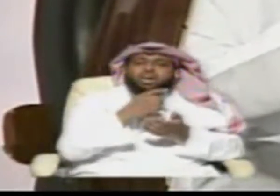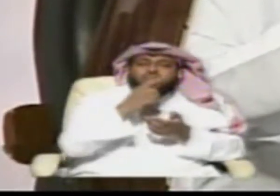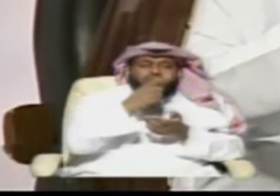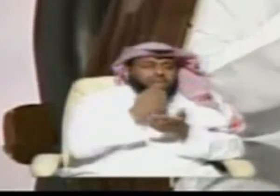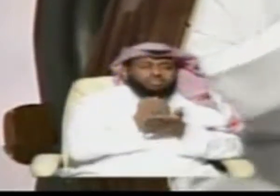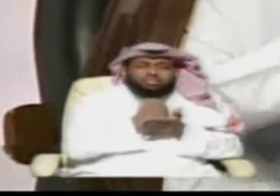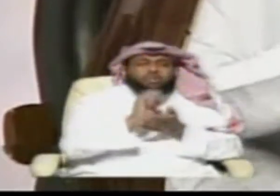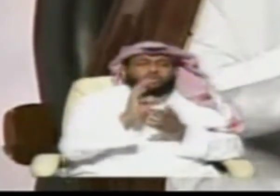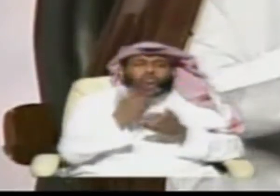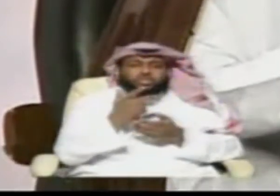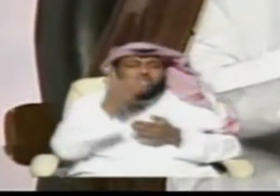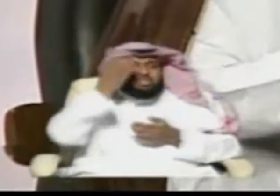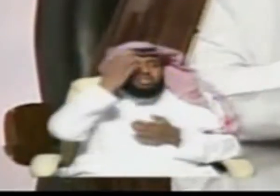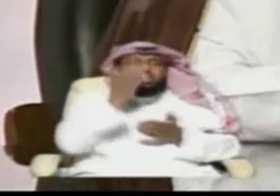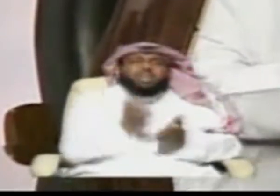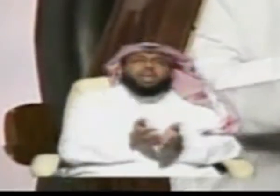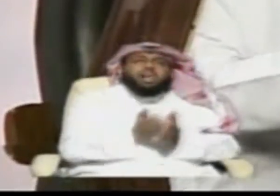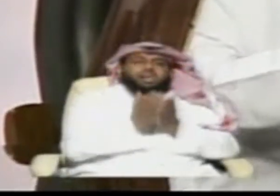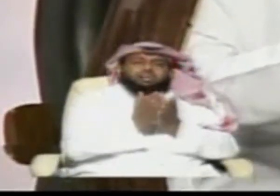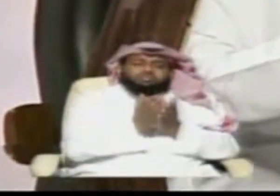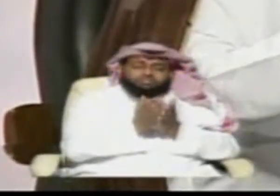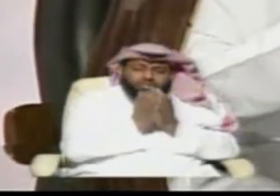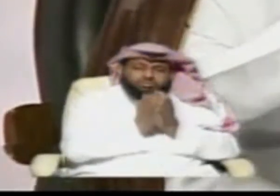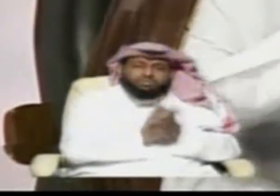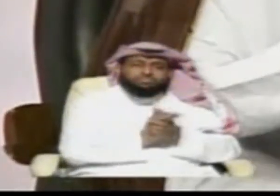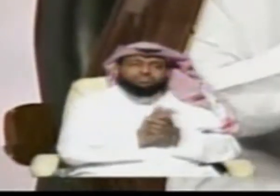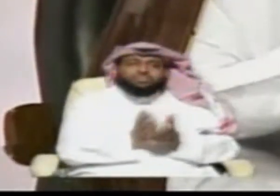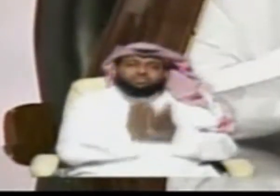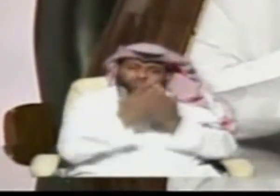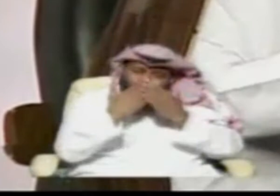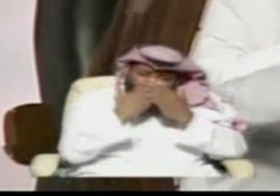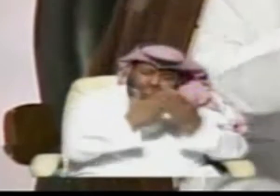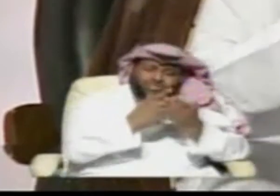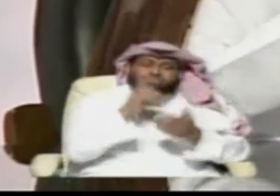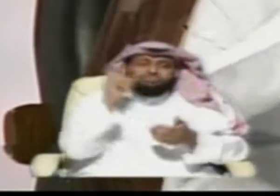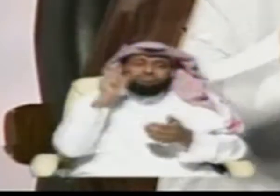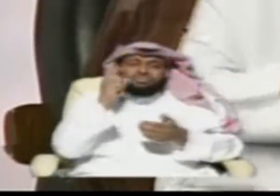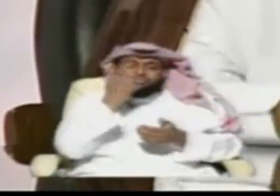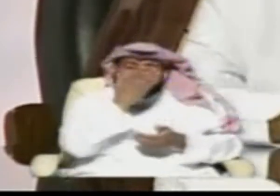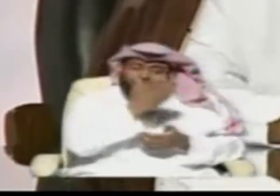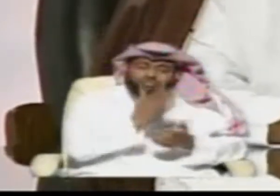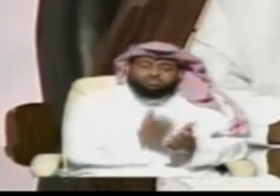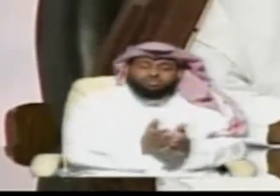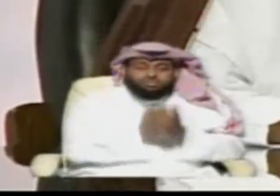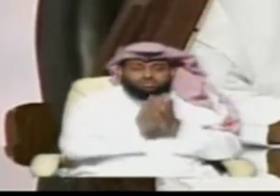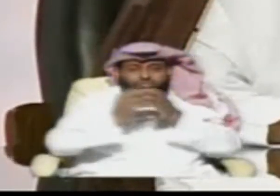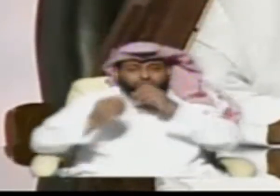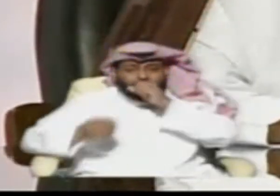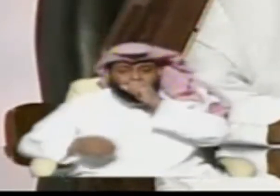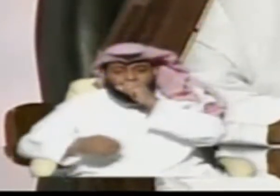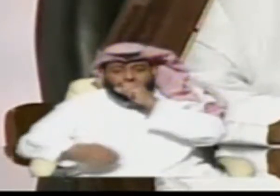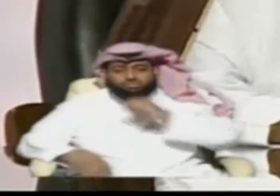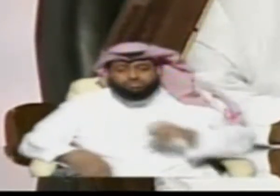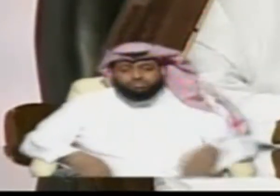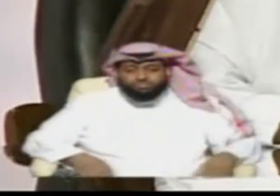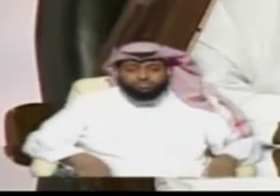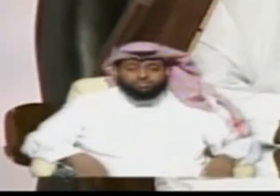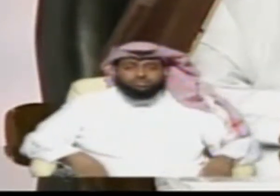نشكو الآن إلى من لا يسمع من يمكن أن يتحرك، فلنشكو إلى من بيده ملكوت كل